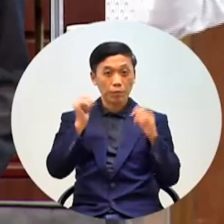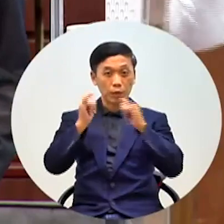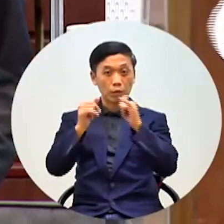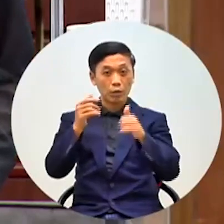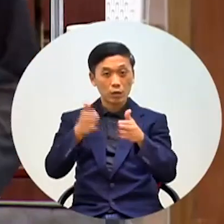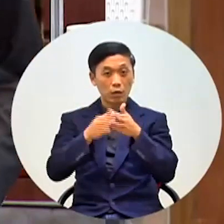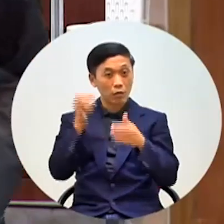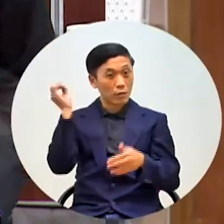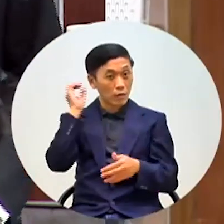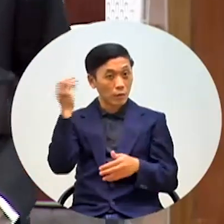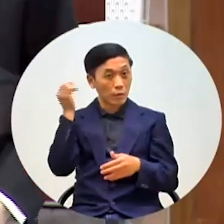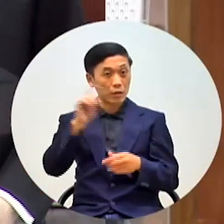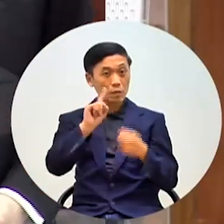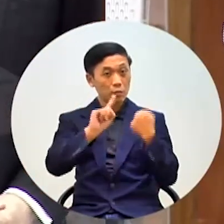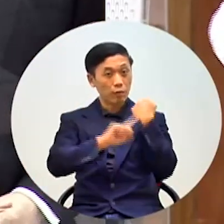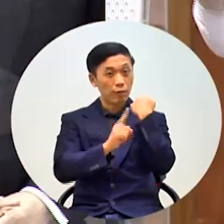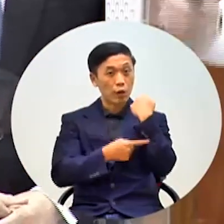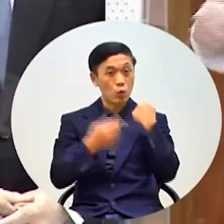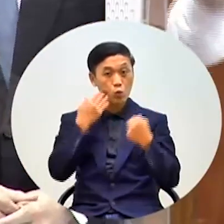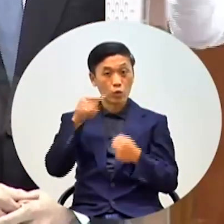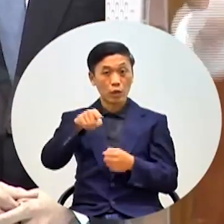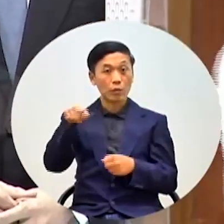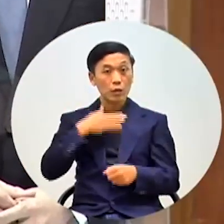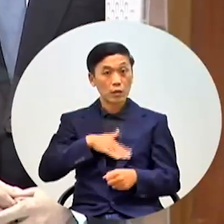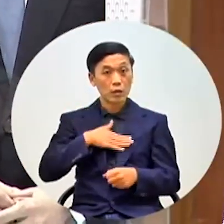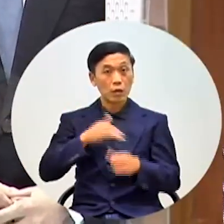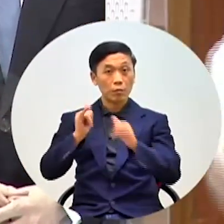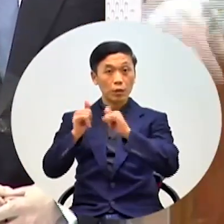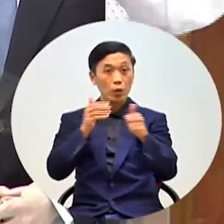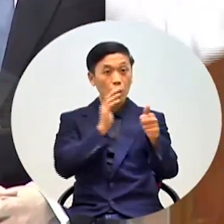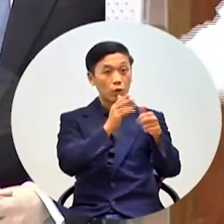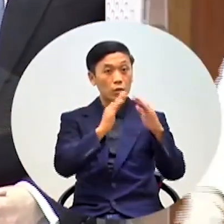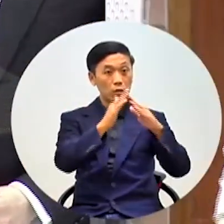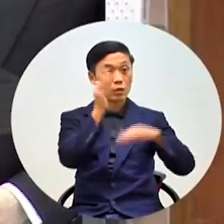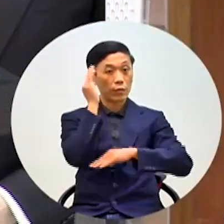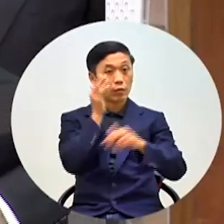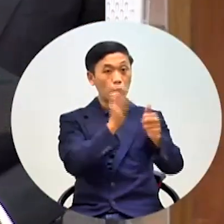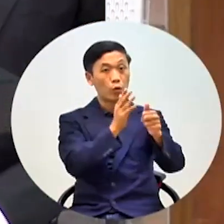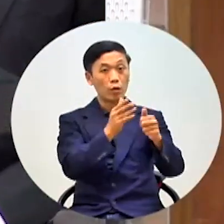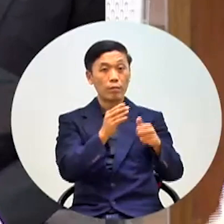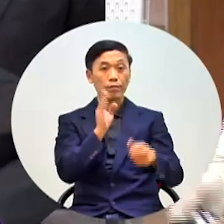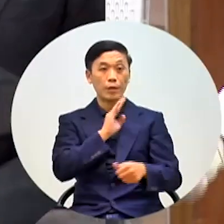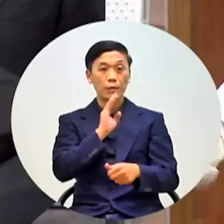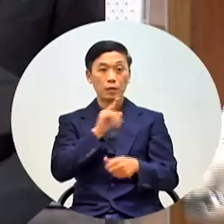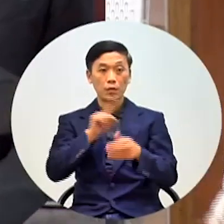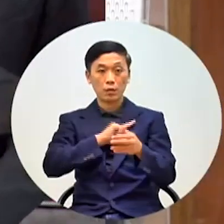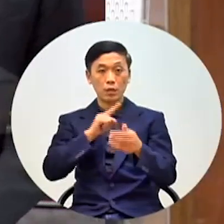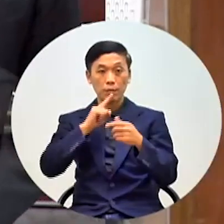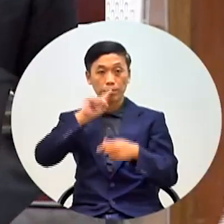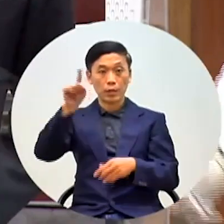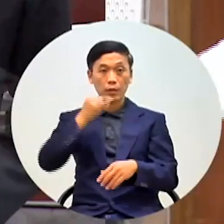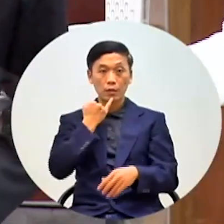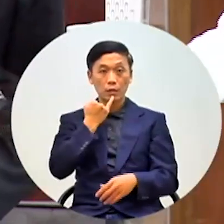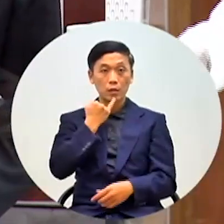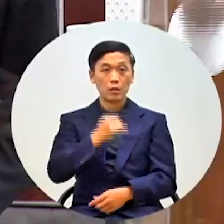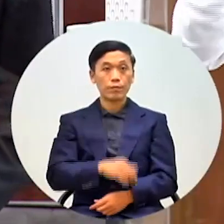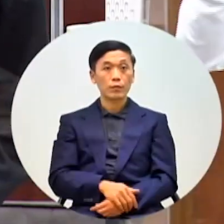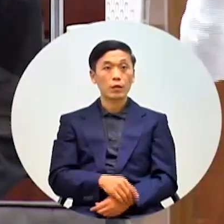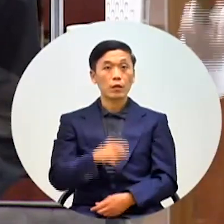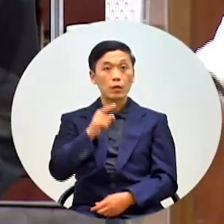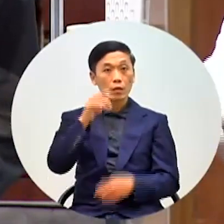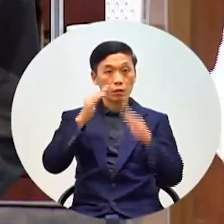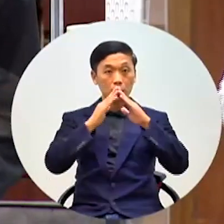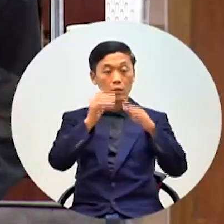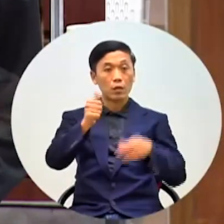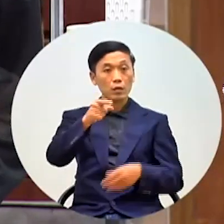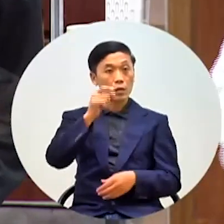仔 我 那 我都知影什么法话哦。今仔百姓唔免过来问你市政府啊，家己去申诉了啦。过来， 好， 市长看一下无？为